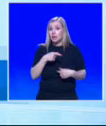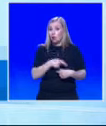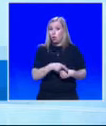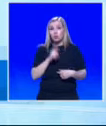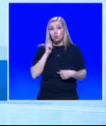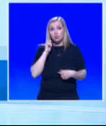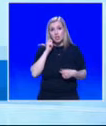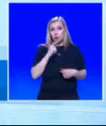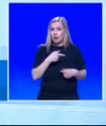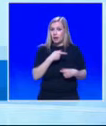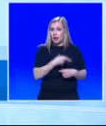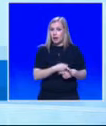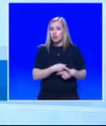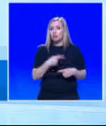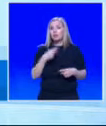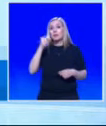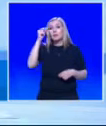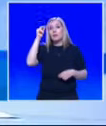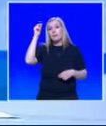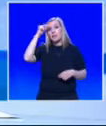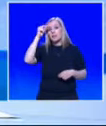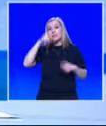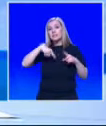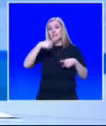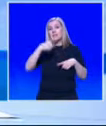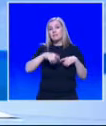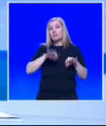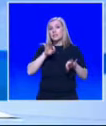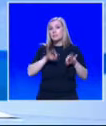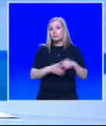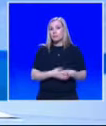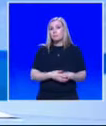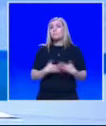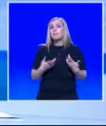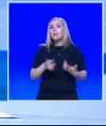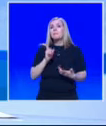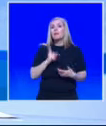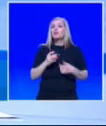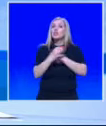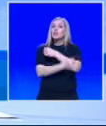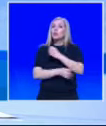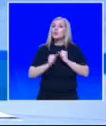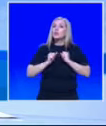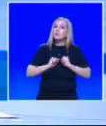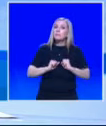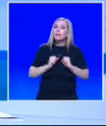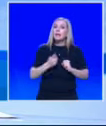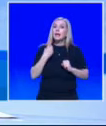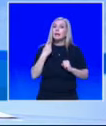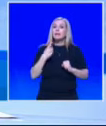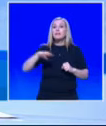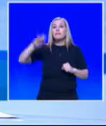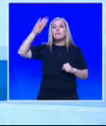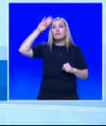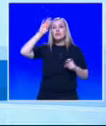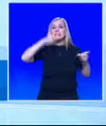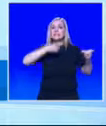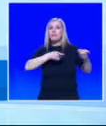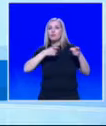бъдат наказани от българите на следващите избори. Може ли историята да търпи един войник с автомат в центъра на